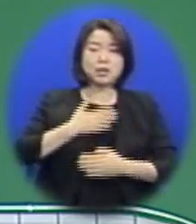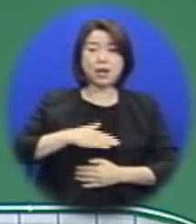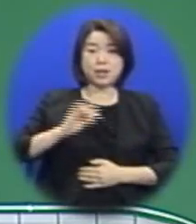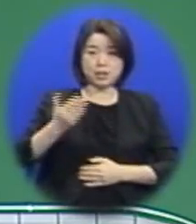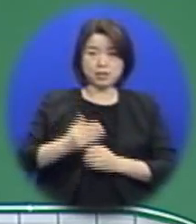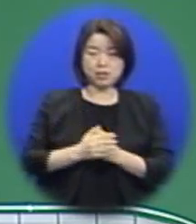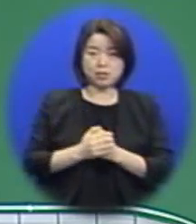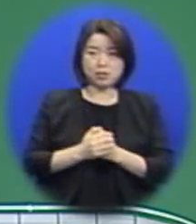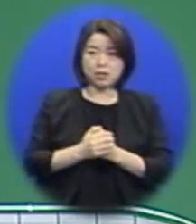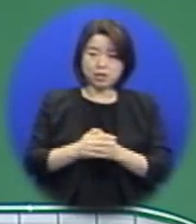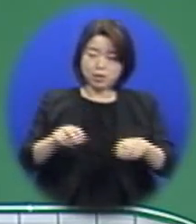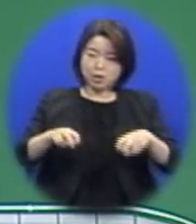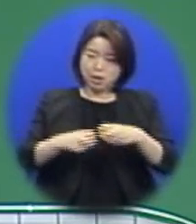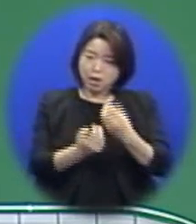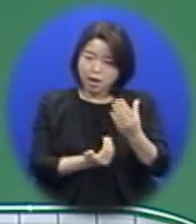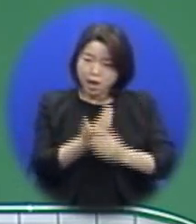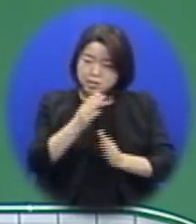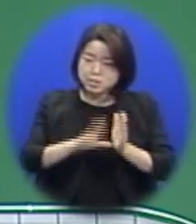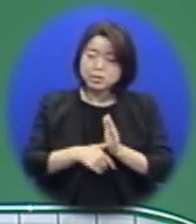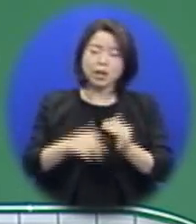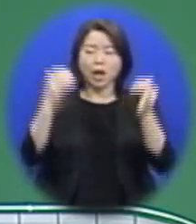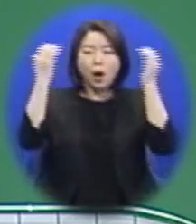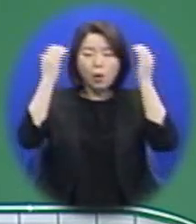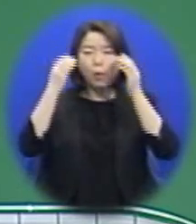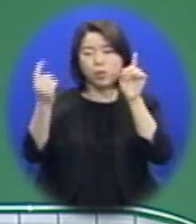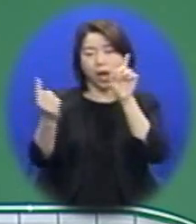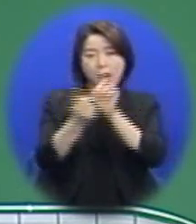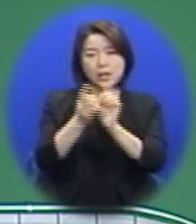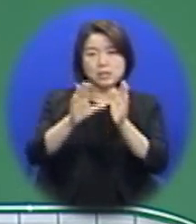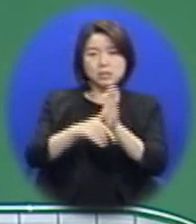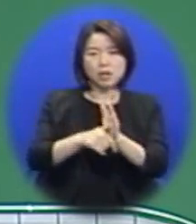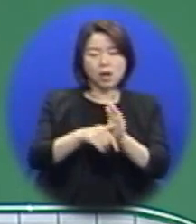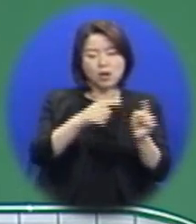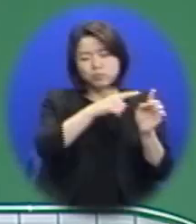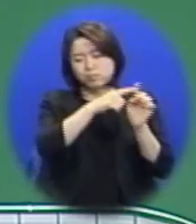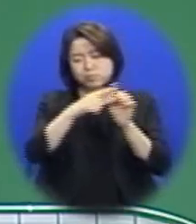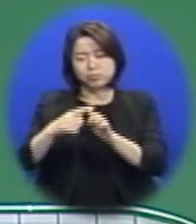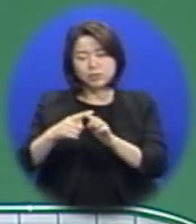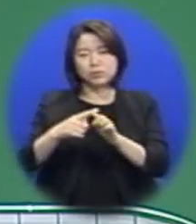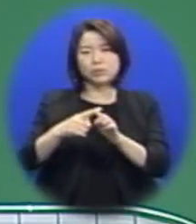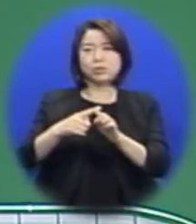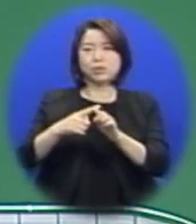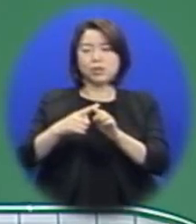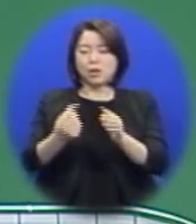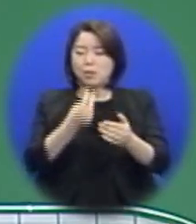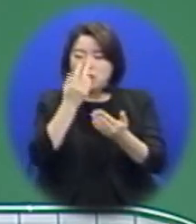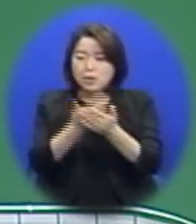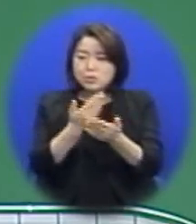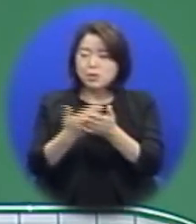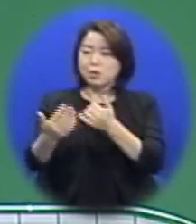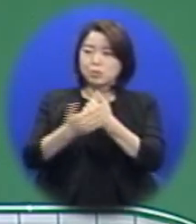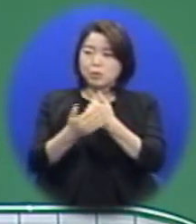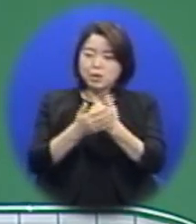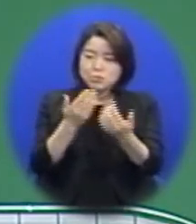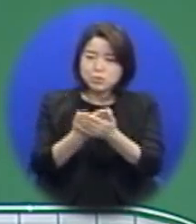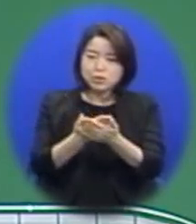재난이 닥쳤을 때, 고난이 닥쳤을 때 그냥 무작정 하나님 살려주세요, 도와주세요 이렇게 기도만